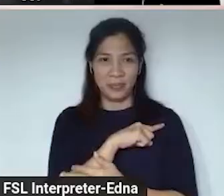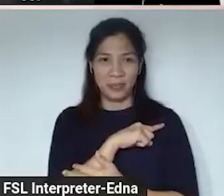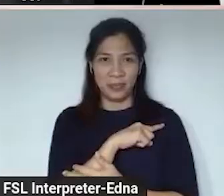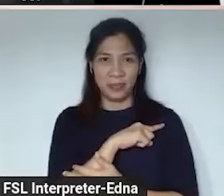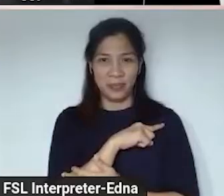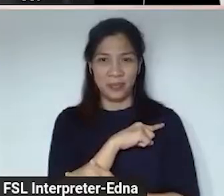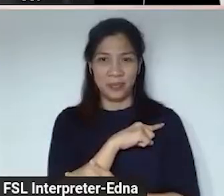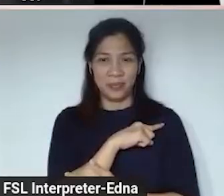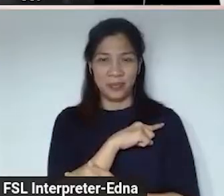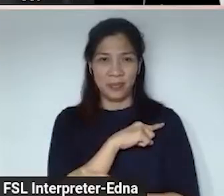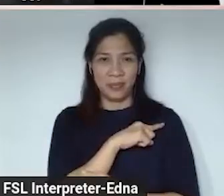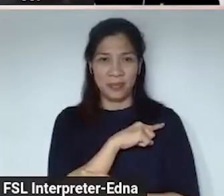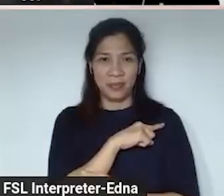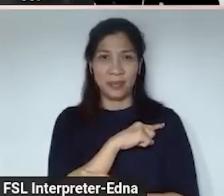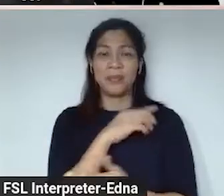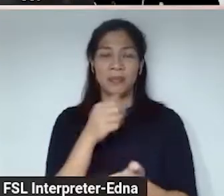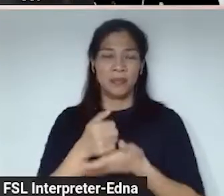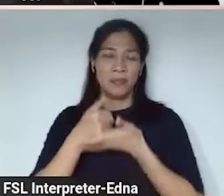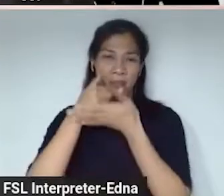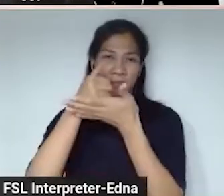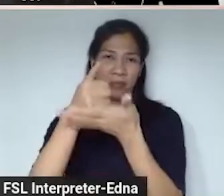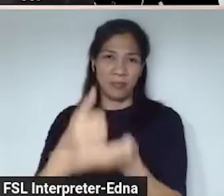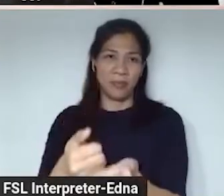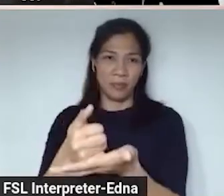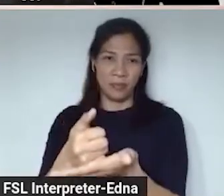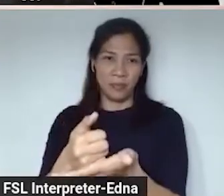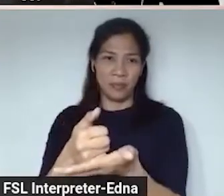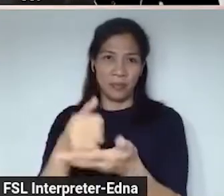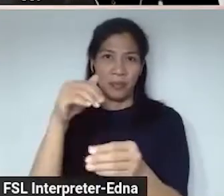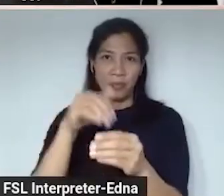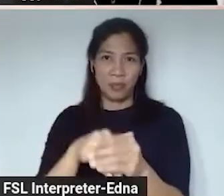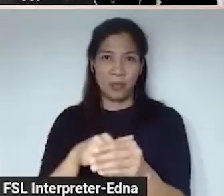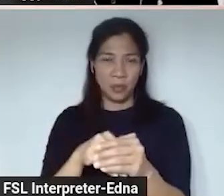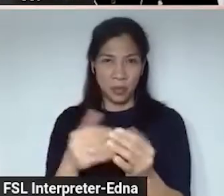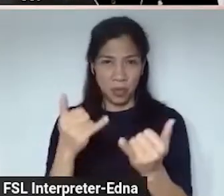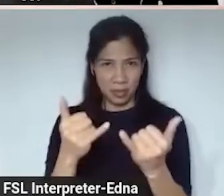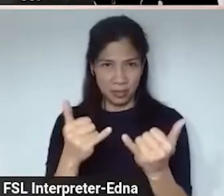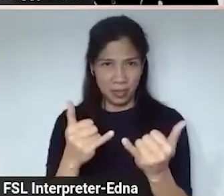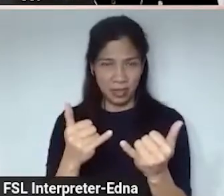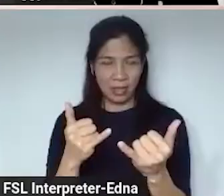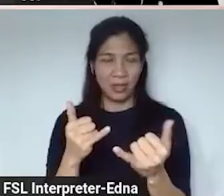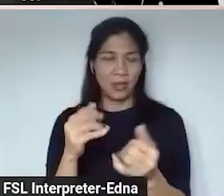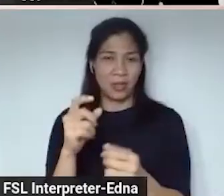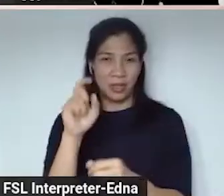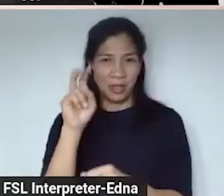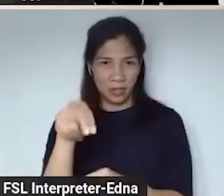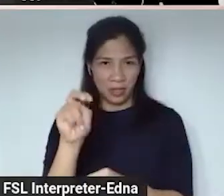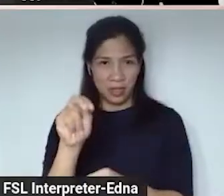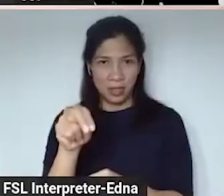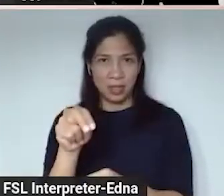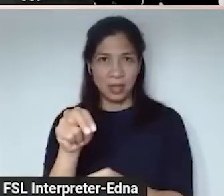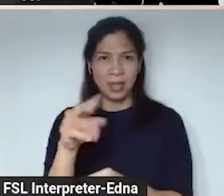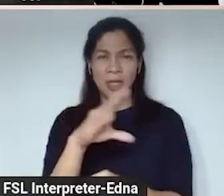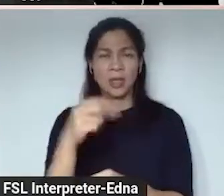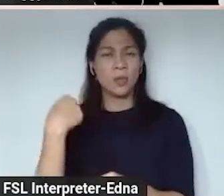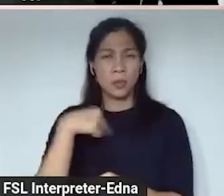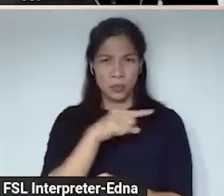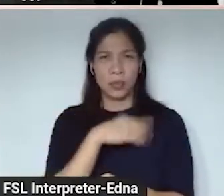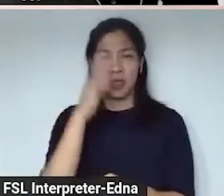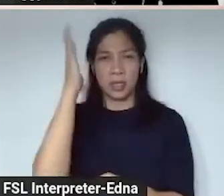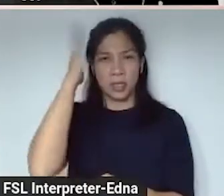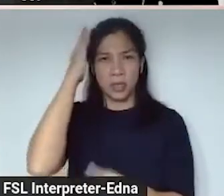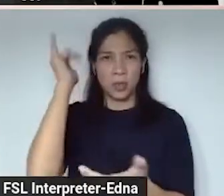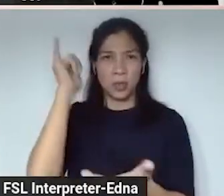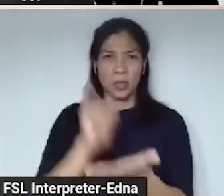natutulungan natin sila dun sa kanilang immediate needs. And alam natin na maraming tao ang ganun